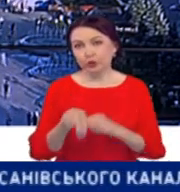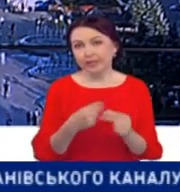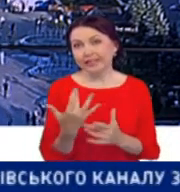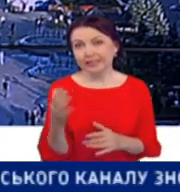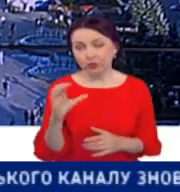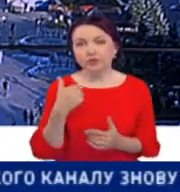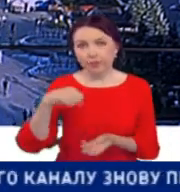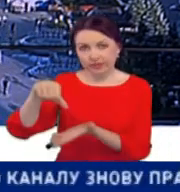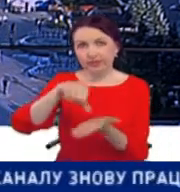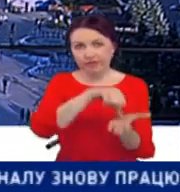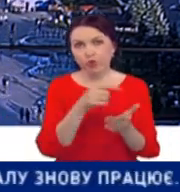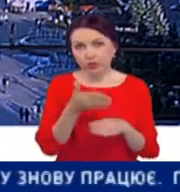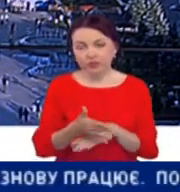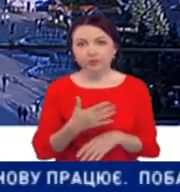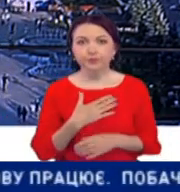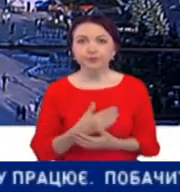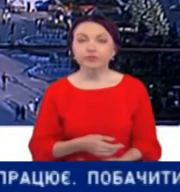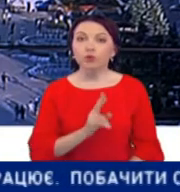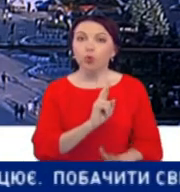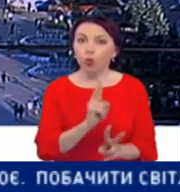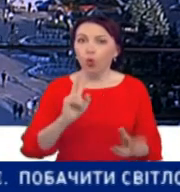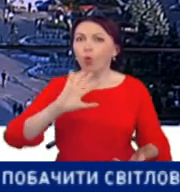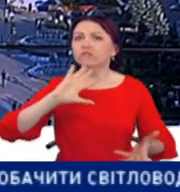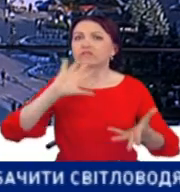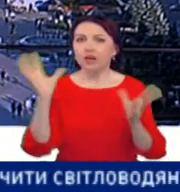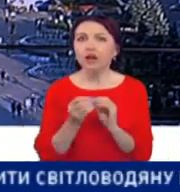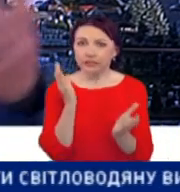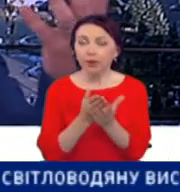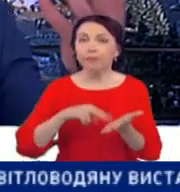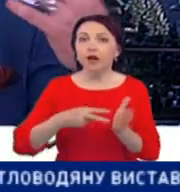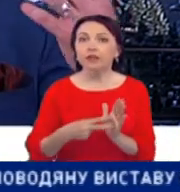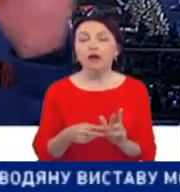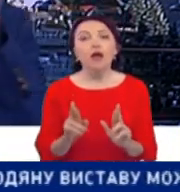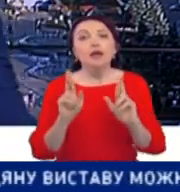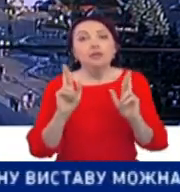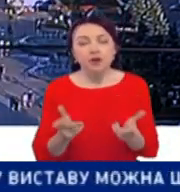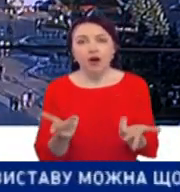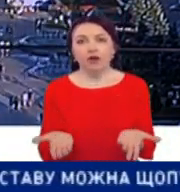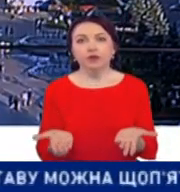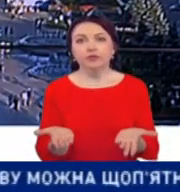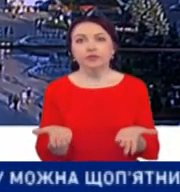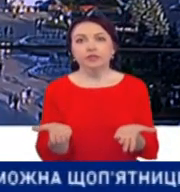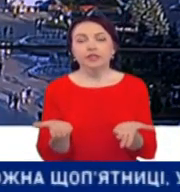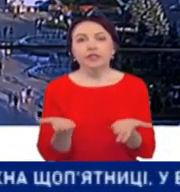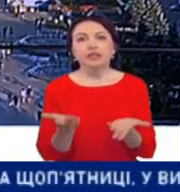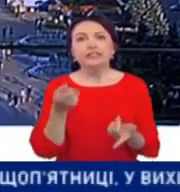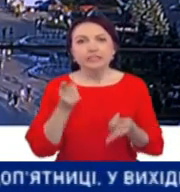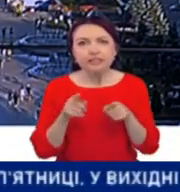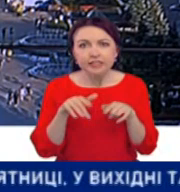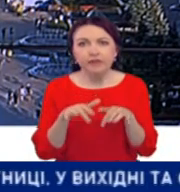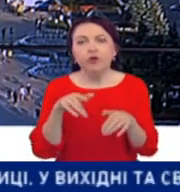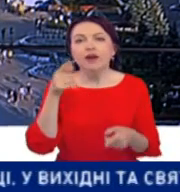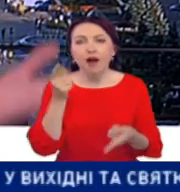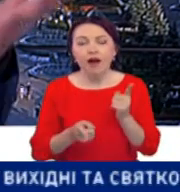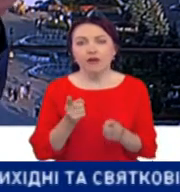секунд представлю. В когось взагалі от є план, да, як, власне, ну, дієво, да, я б сказав би,